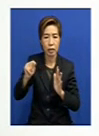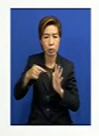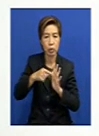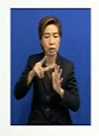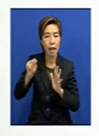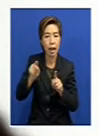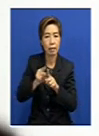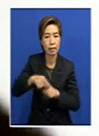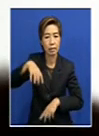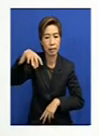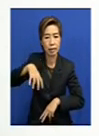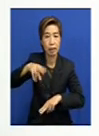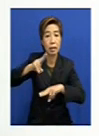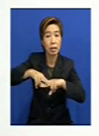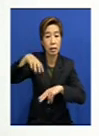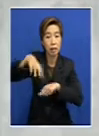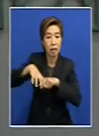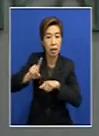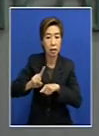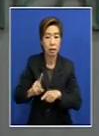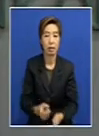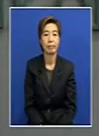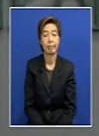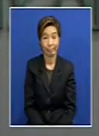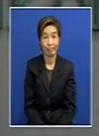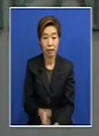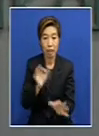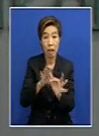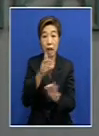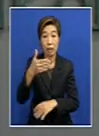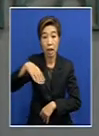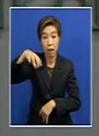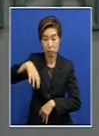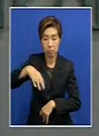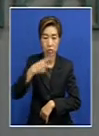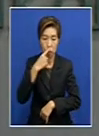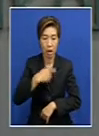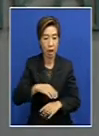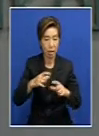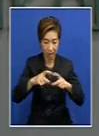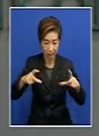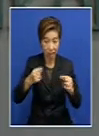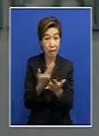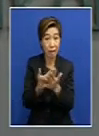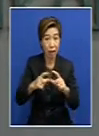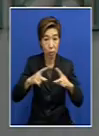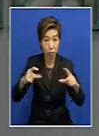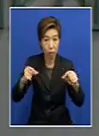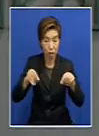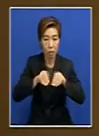าลทักษิณครับซึ่ง แบงก์ชาติจะนำธนบัตรที่ระลึกนี้ออกใช้วันที่9มิถุน